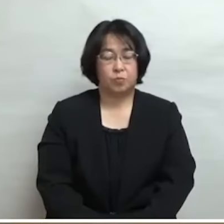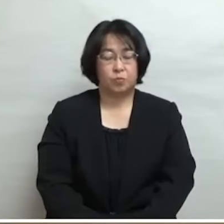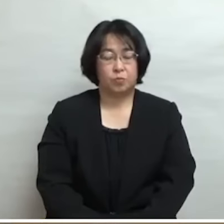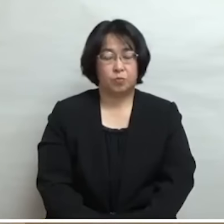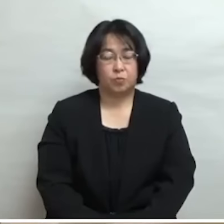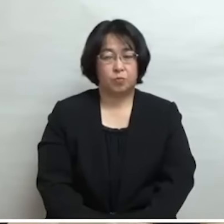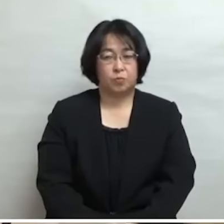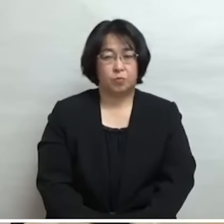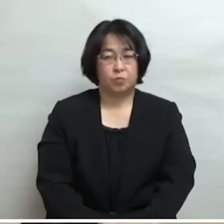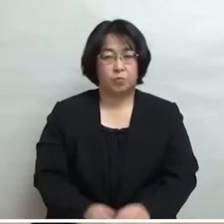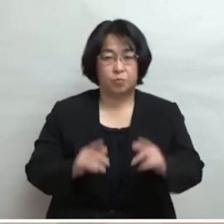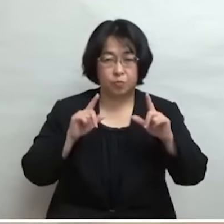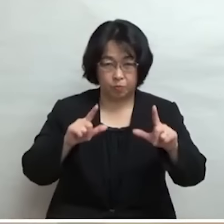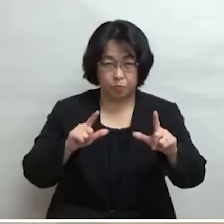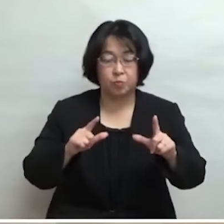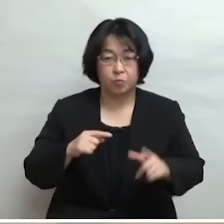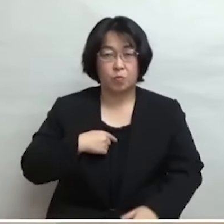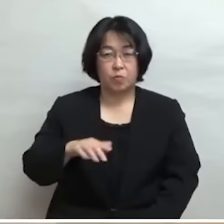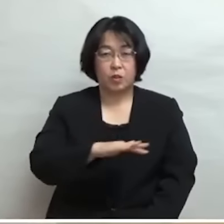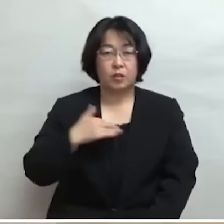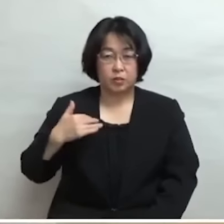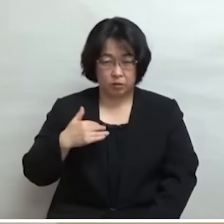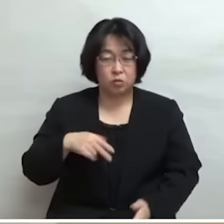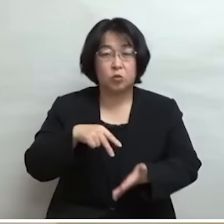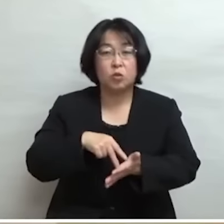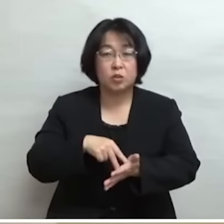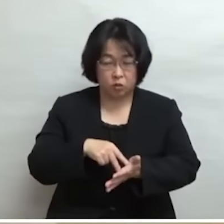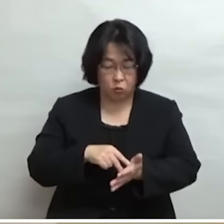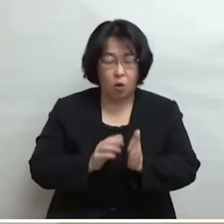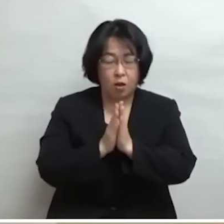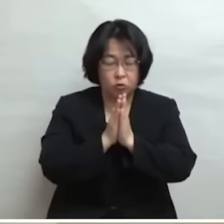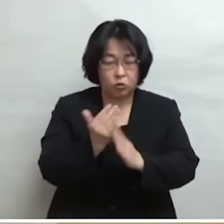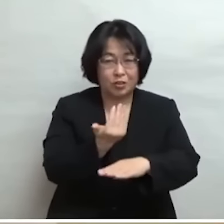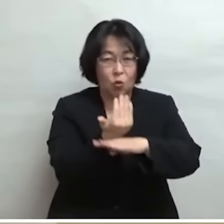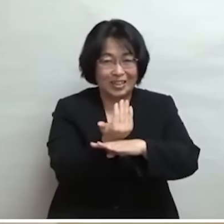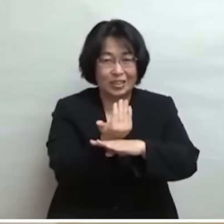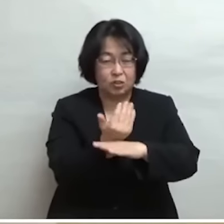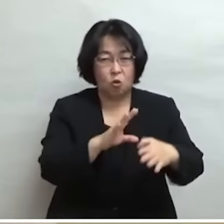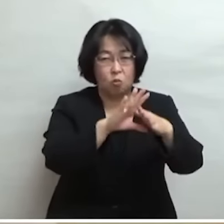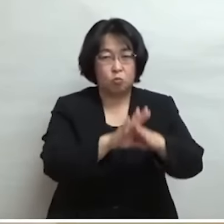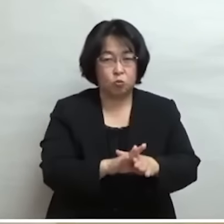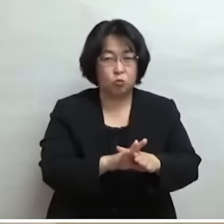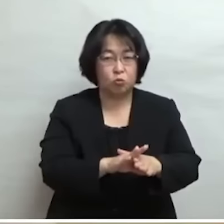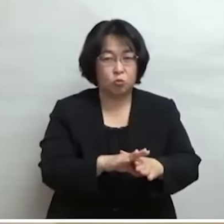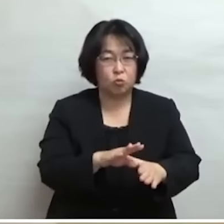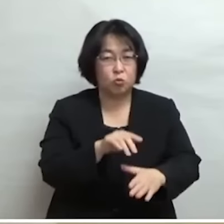りました。私どもとすると追悼碑の碑文そのものについては